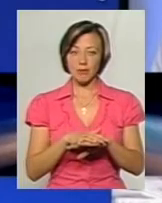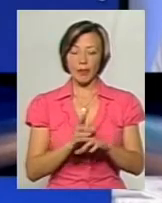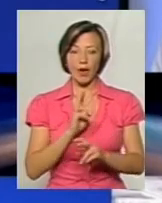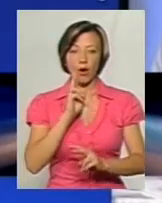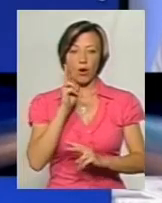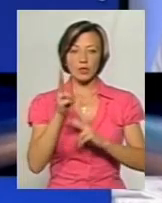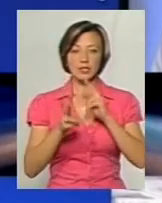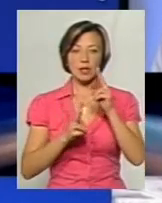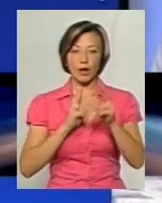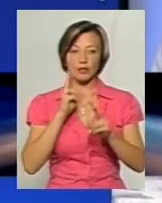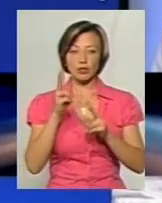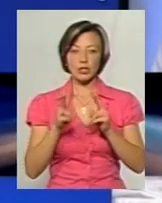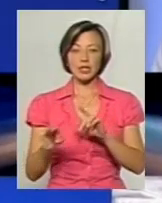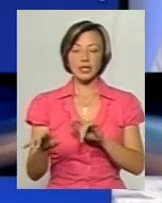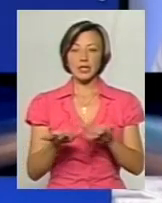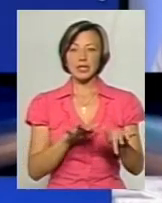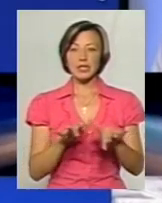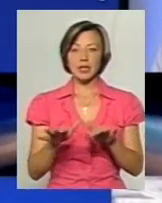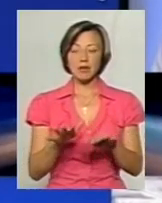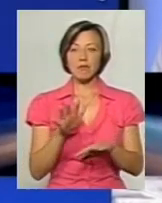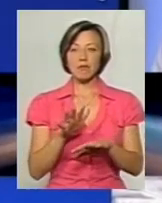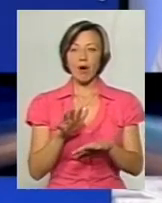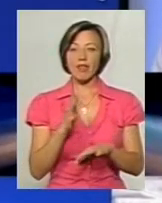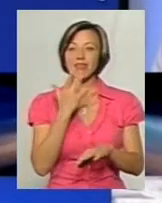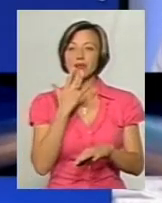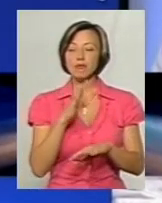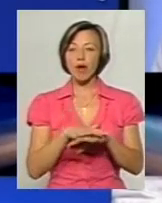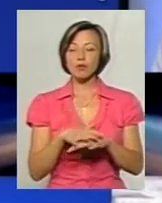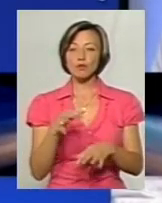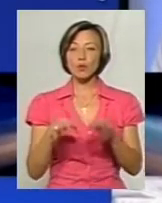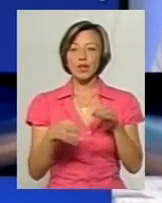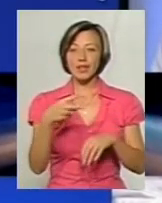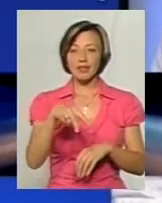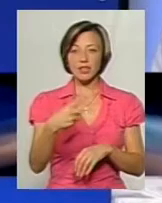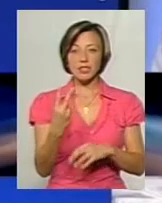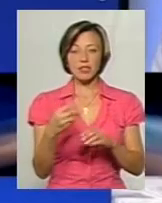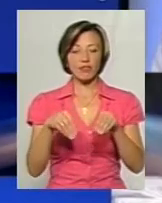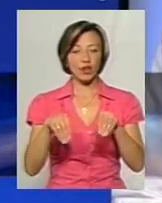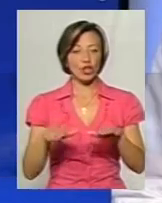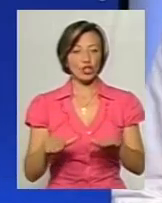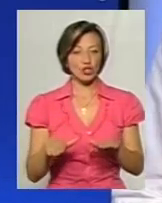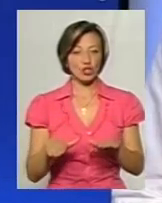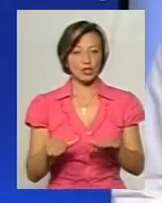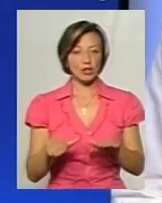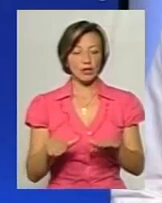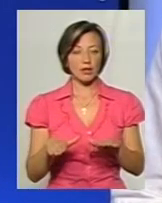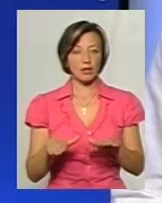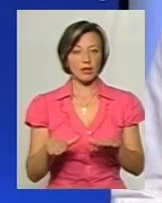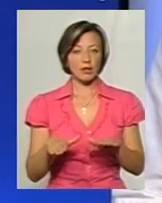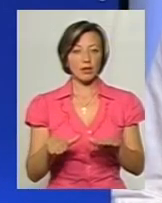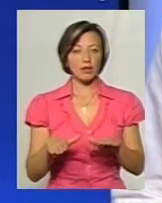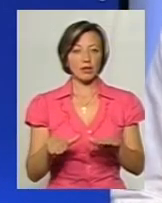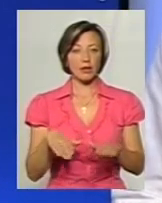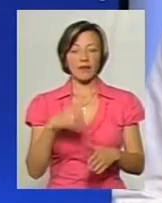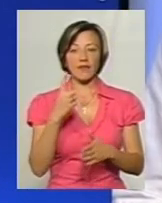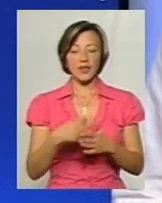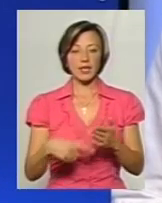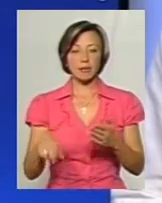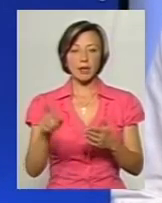оскаржили дії регулятора в судах. 22 рішення, яке